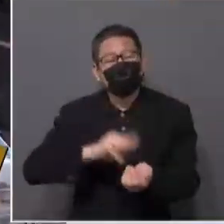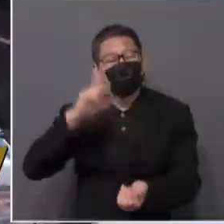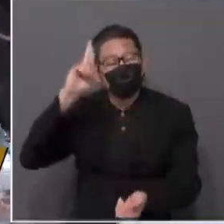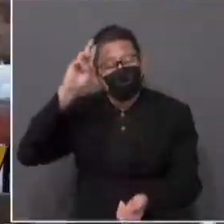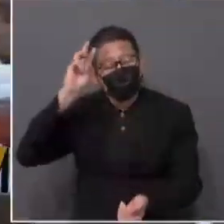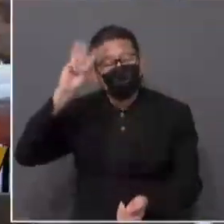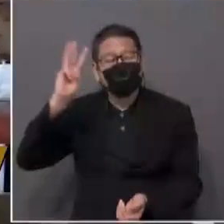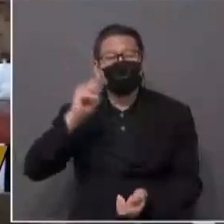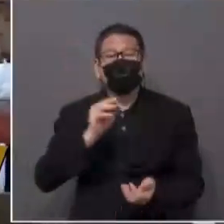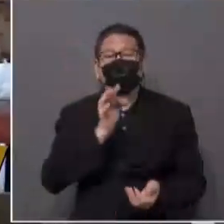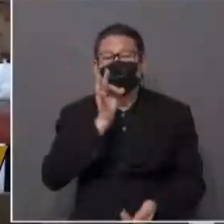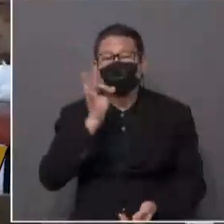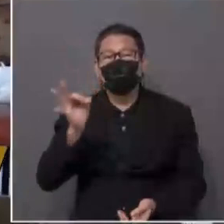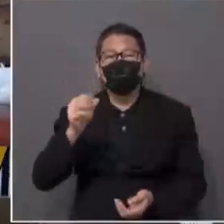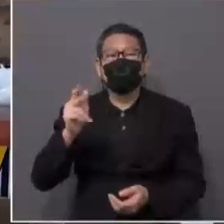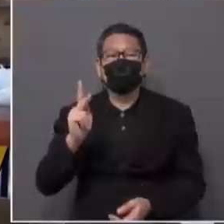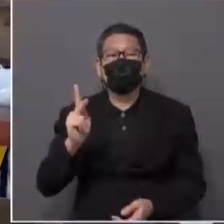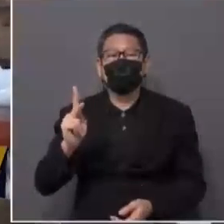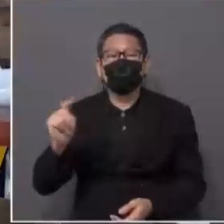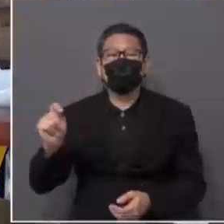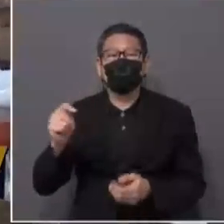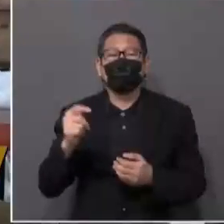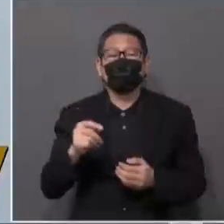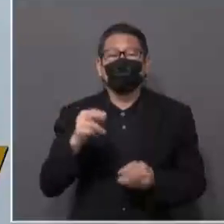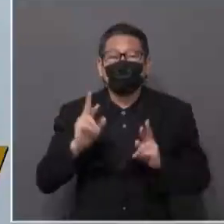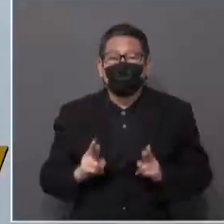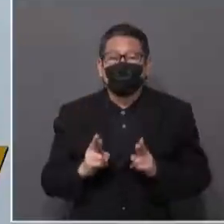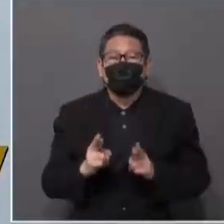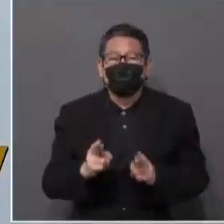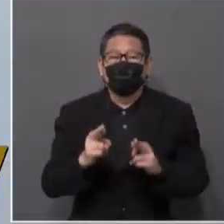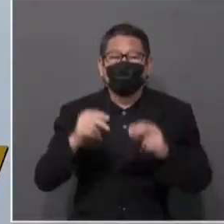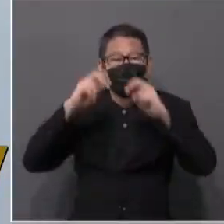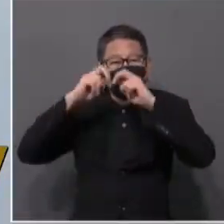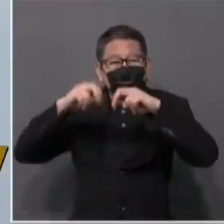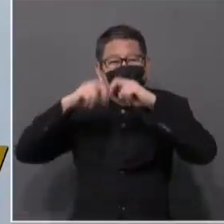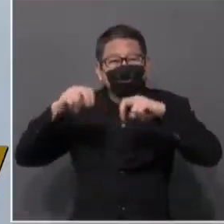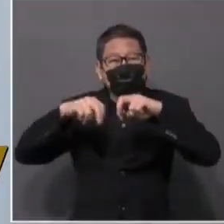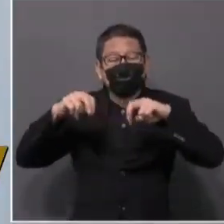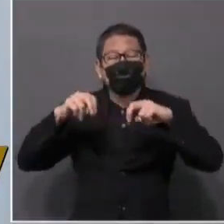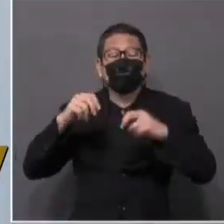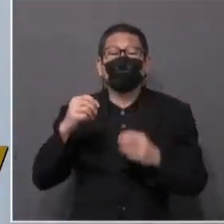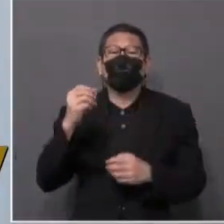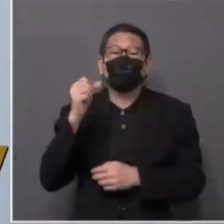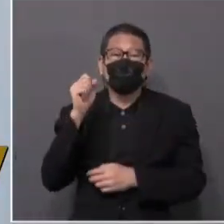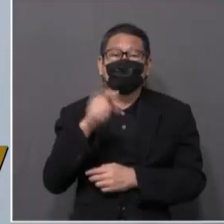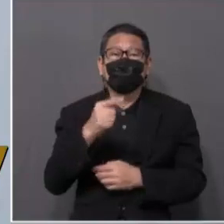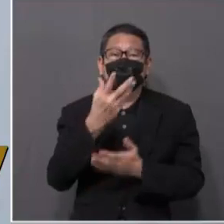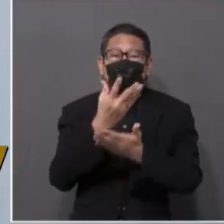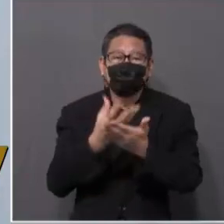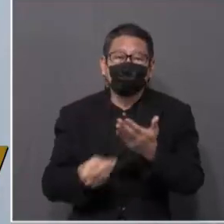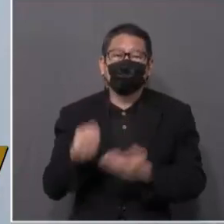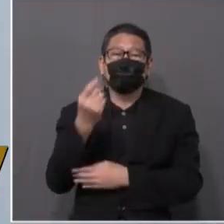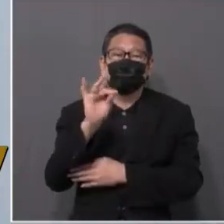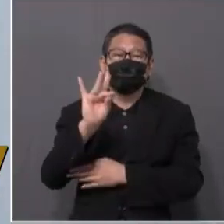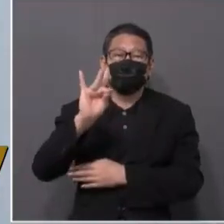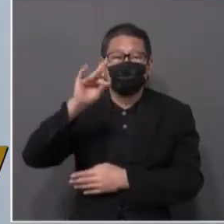มีการเรีกร้องต่อกอกต่อให้มีการเร fractions วินิจชัยประเด็ี้โดย ๆ เลยนะครัเพระวะวนเลอกตั้งอยที่เรารู้กัว่าเหลอเพีงอกแ่18 วน